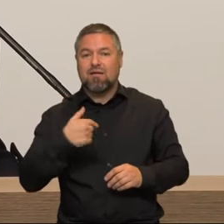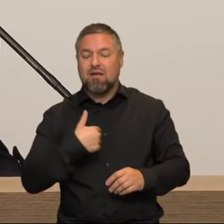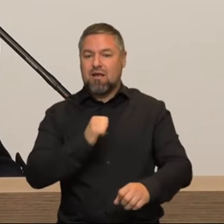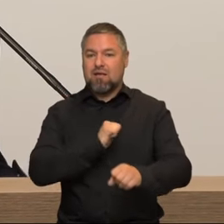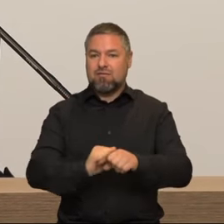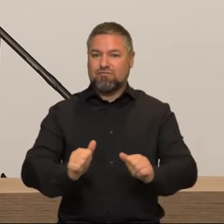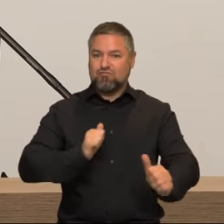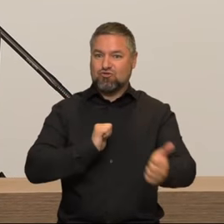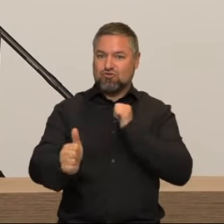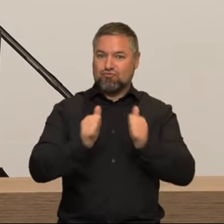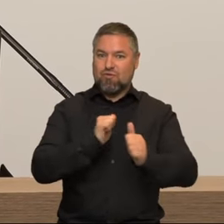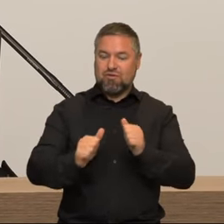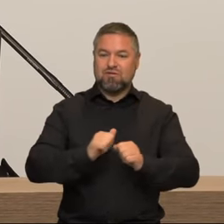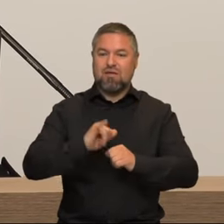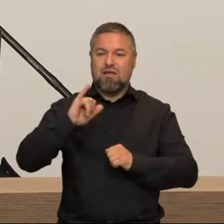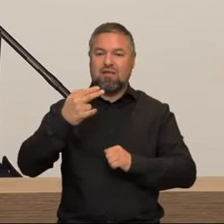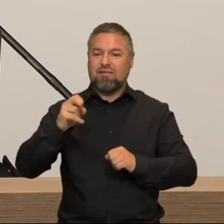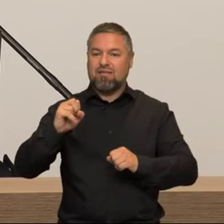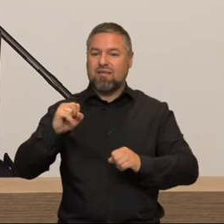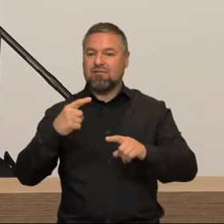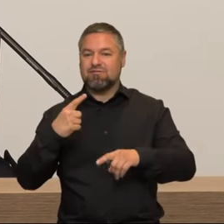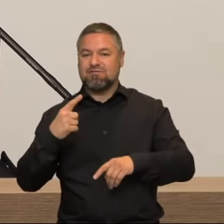zostałam sportowcem z indeksem.